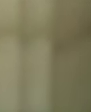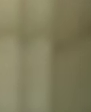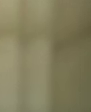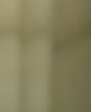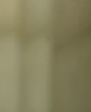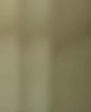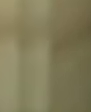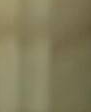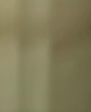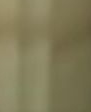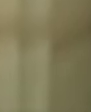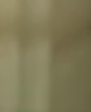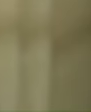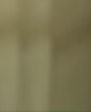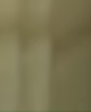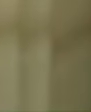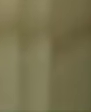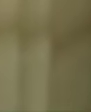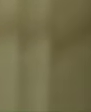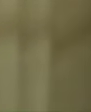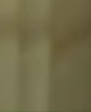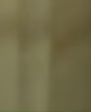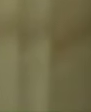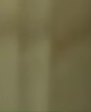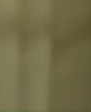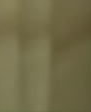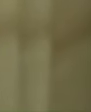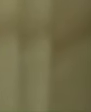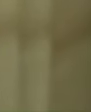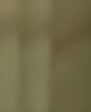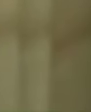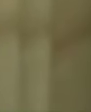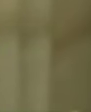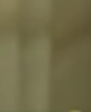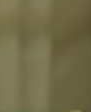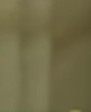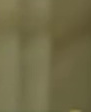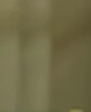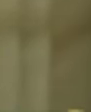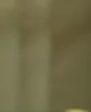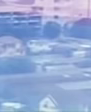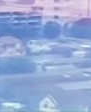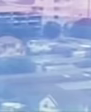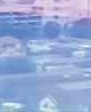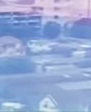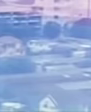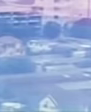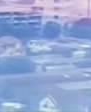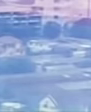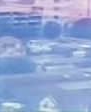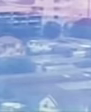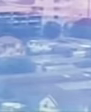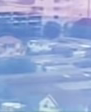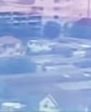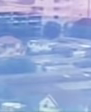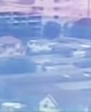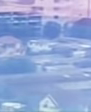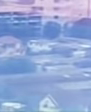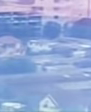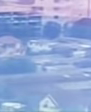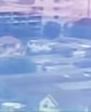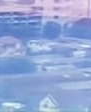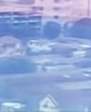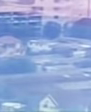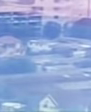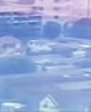กี่ยวเนื่องกับกระทรวงสาธารณสุขหรือว่ามีที่ทำเนียบรัฐบาลด้วยแล้วจะมีมาตรการยังไงบ้างคะ ตอนนี้เท่าที่รับทราบมาก็คนที่เขามา